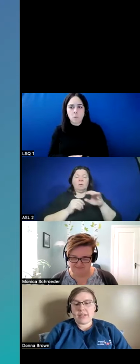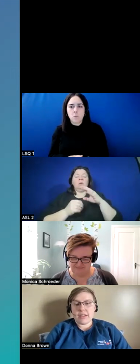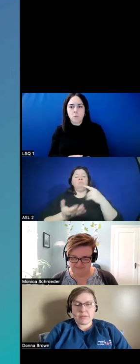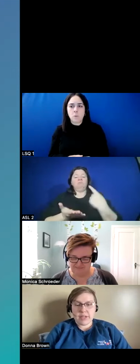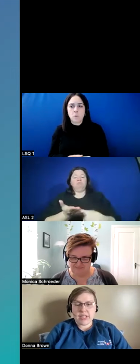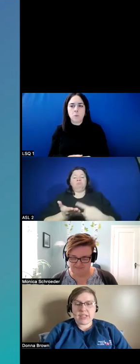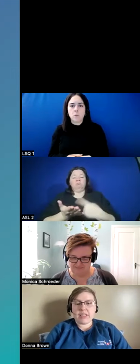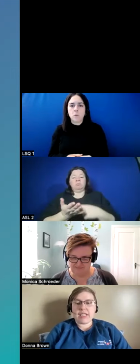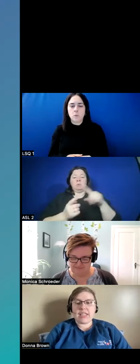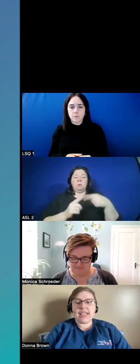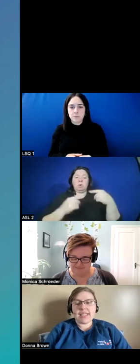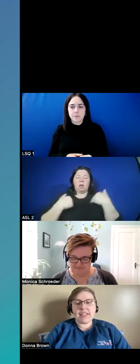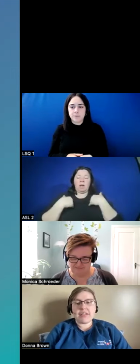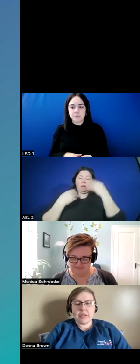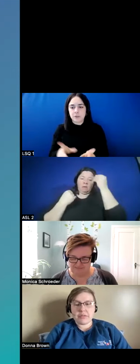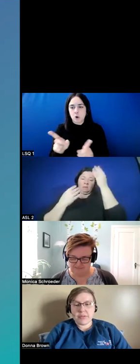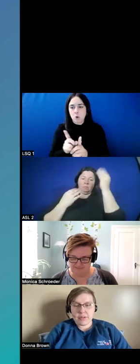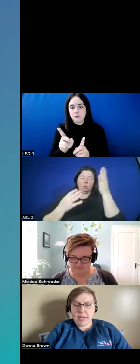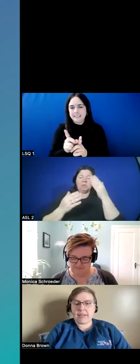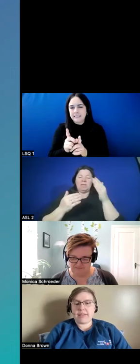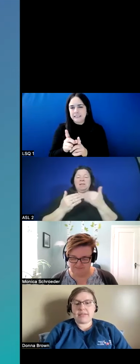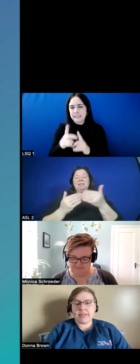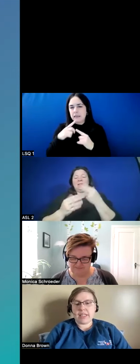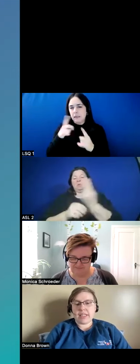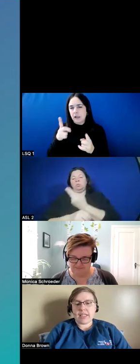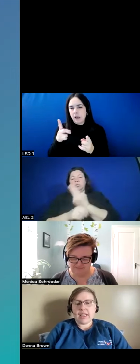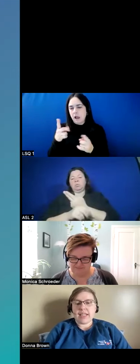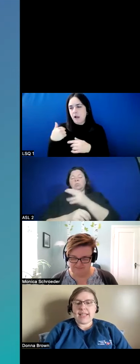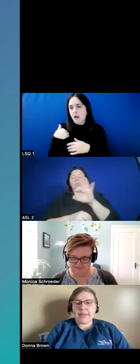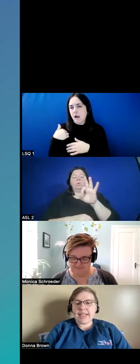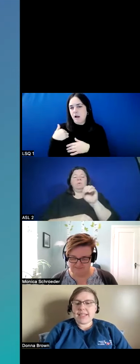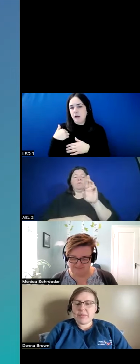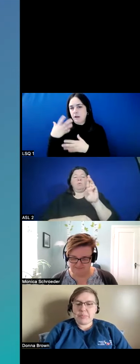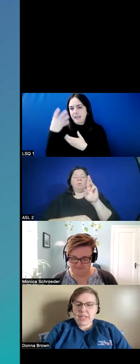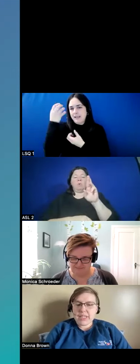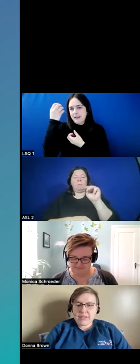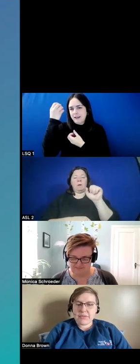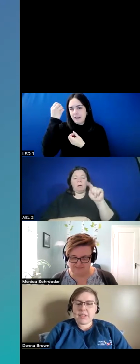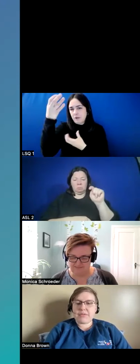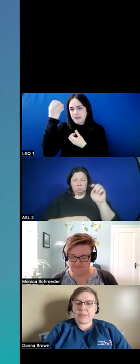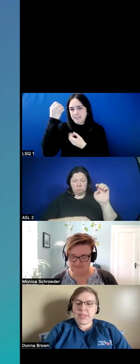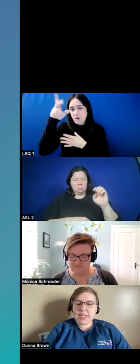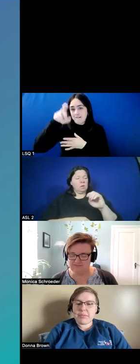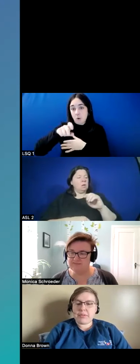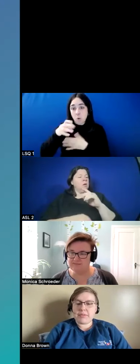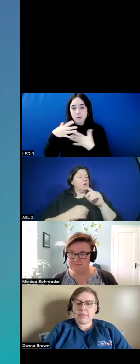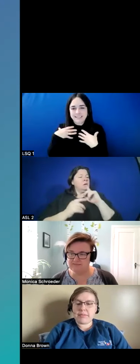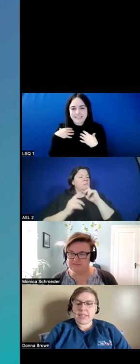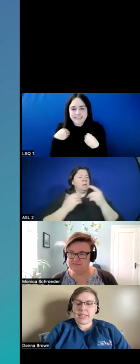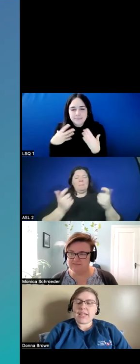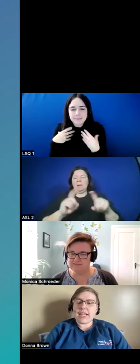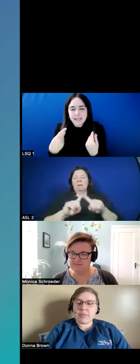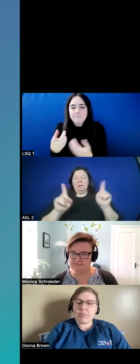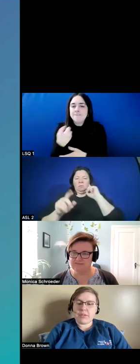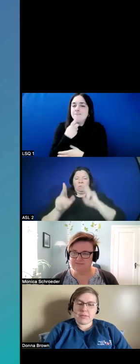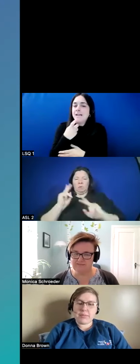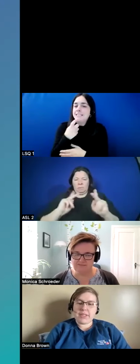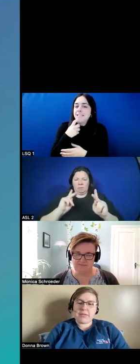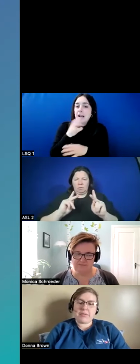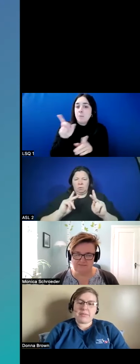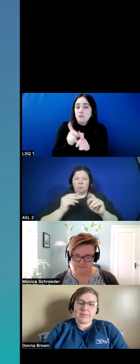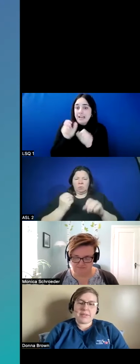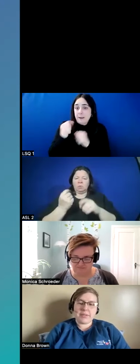La déclaration parle aussi du fait que les renseignements doivent être faciles à comprendre et à utiliser. Ça fait une grande